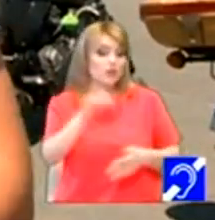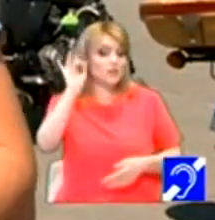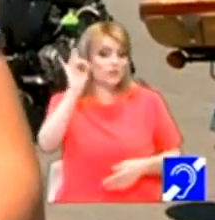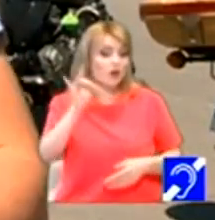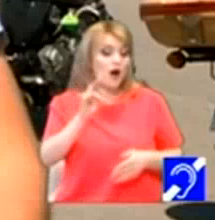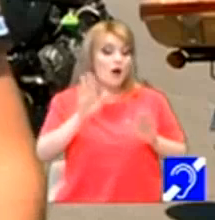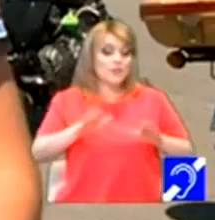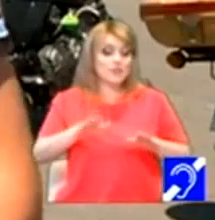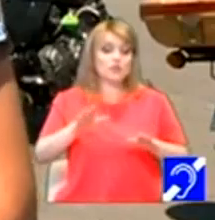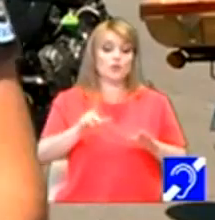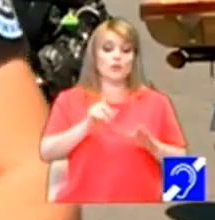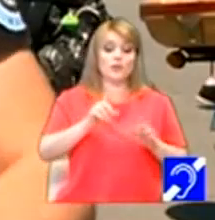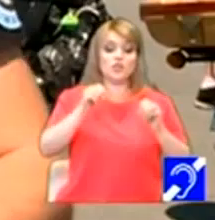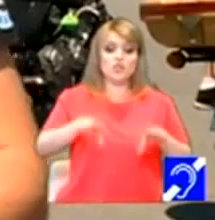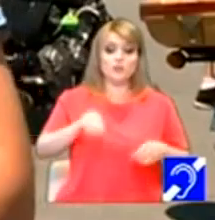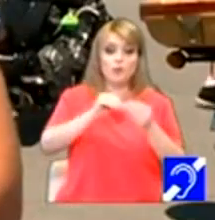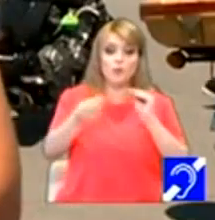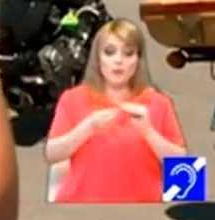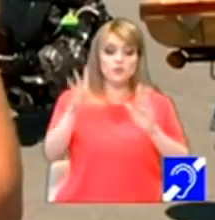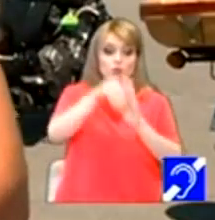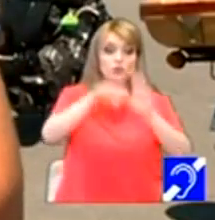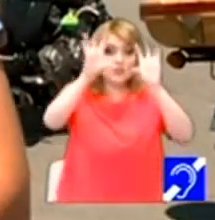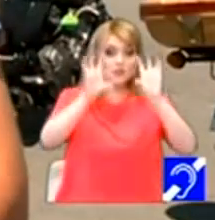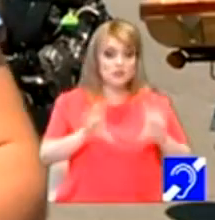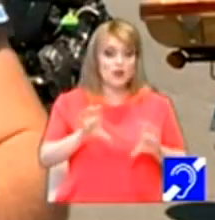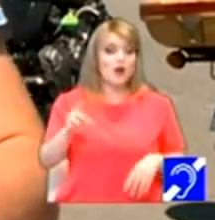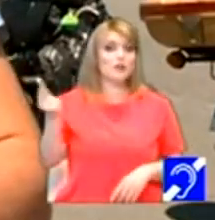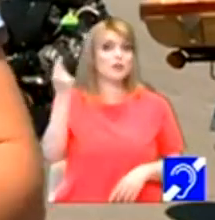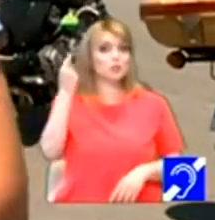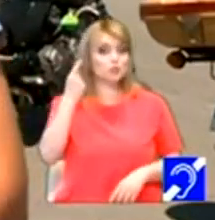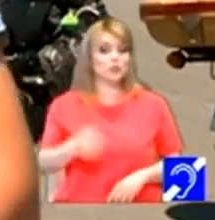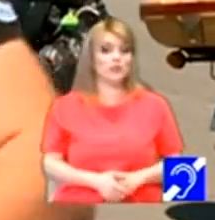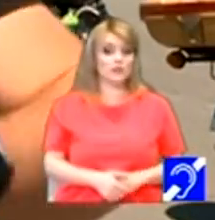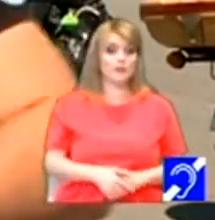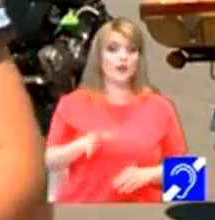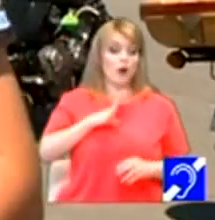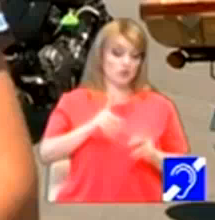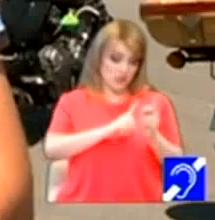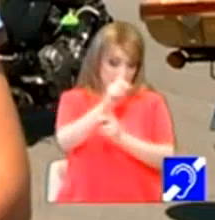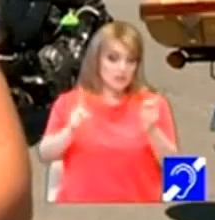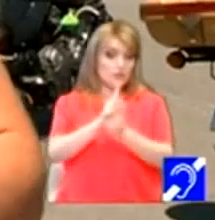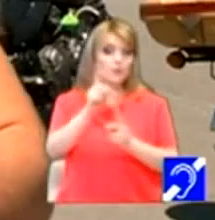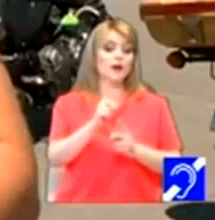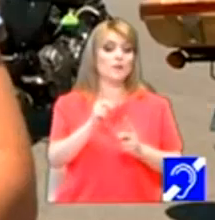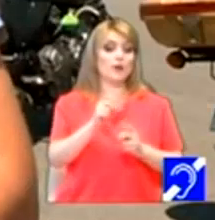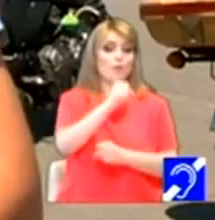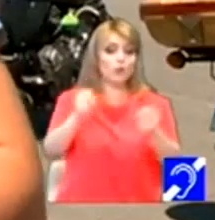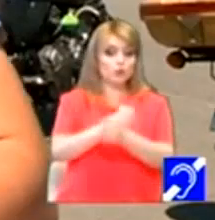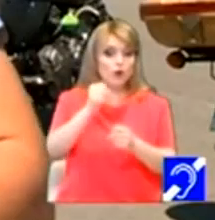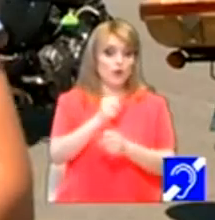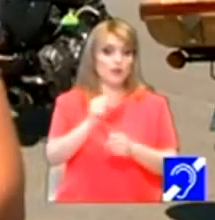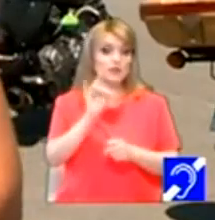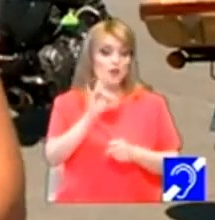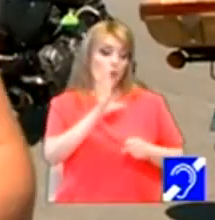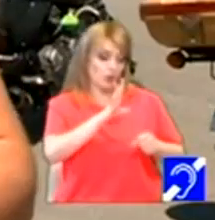să rezolve o problemă de sistem, se introducă legea cu privire la sunet, revizia tehnică, motocicletă și mașinile, deci să fie verificate